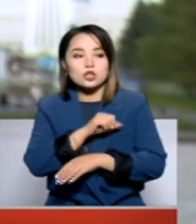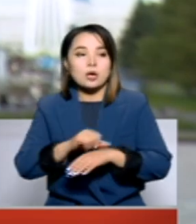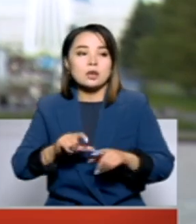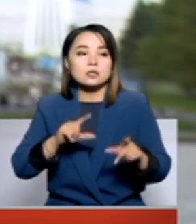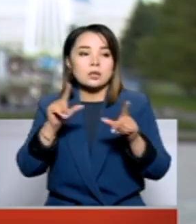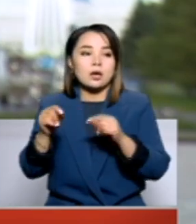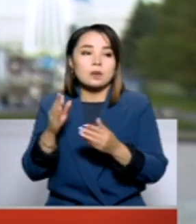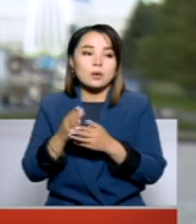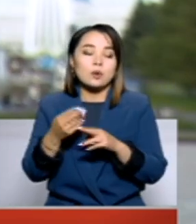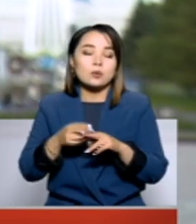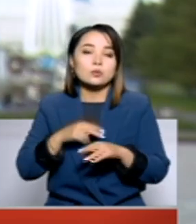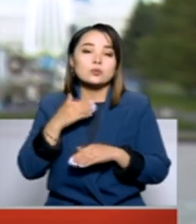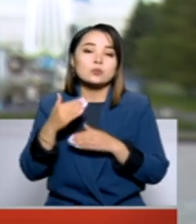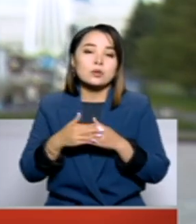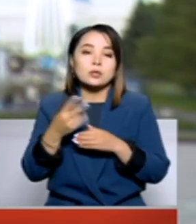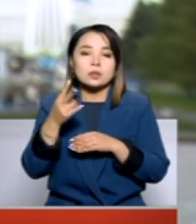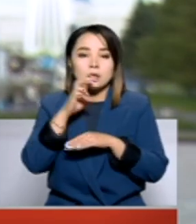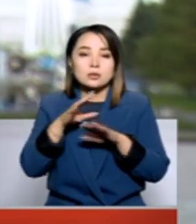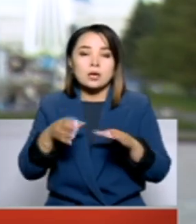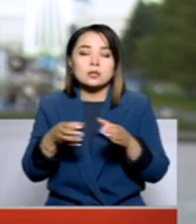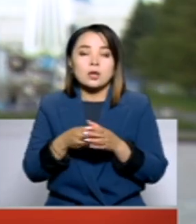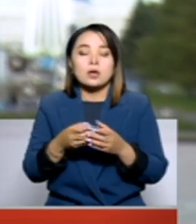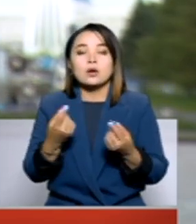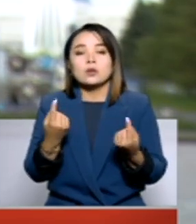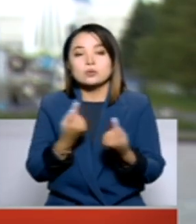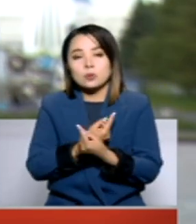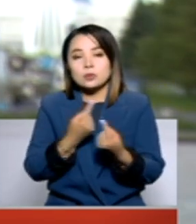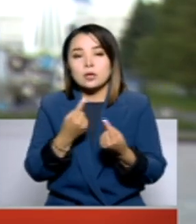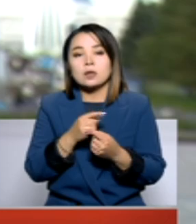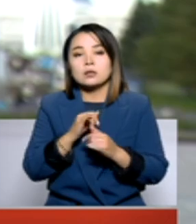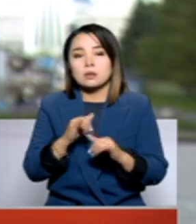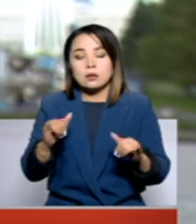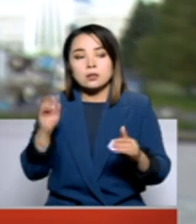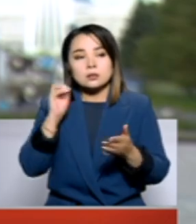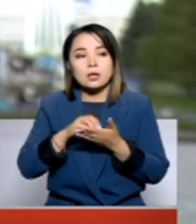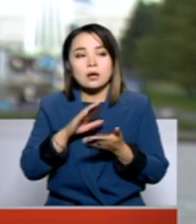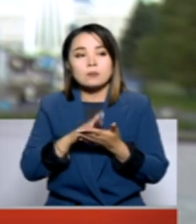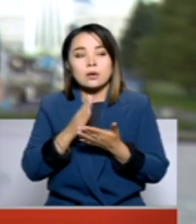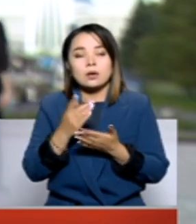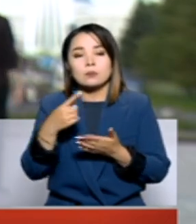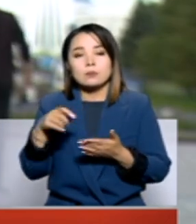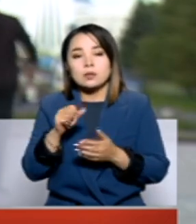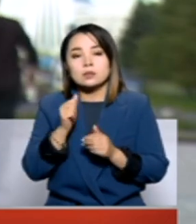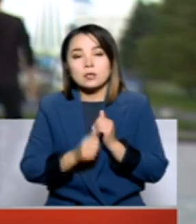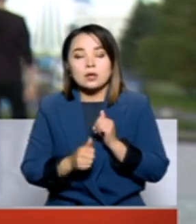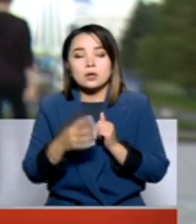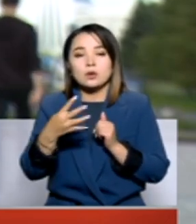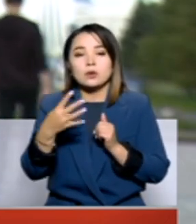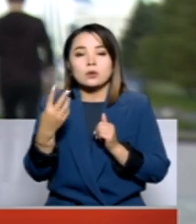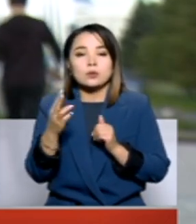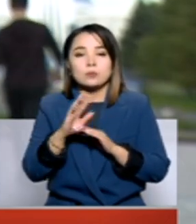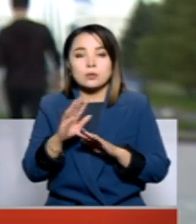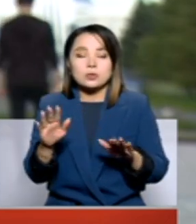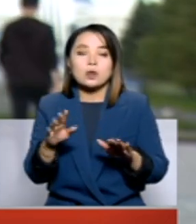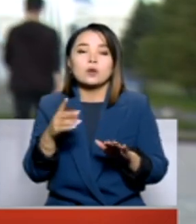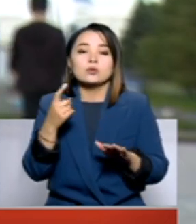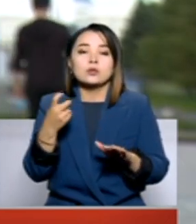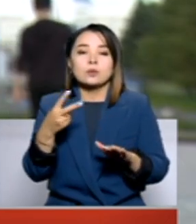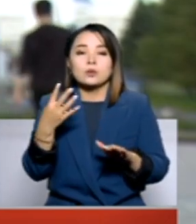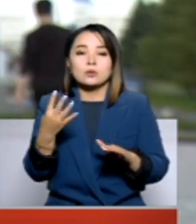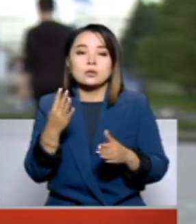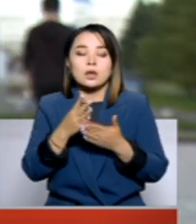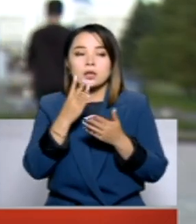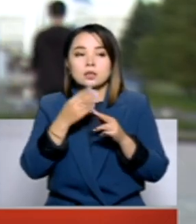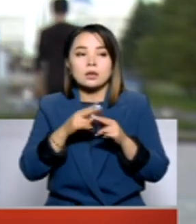өтеді. Бұдан бөлек жуырда екі ел арасында жолаушы рейсінің саны да артпақ. Бұрынғыдай апта сайын 43 емес 124 әуе рейсі